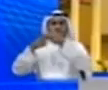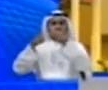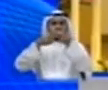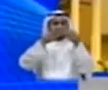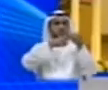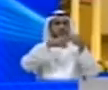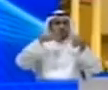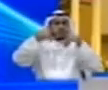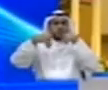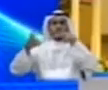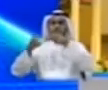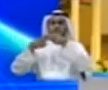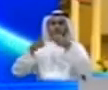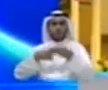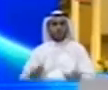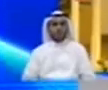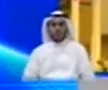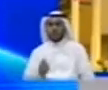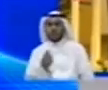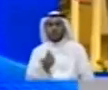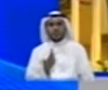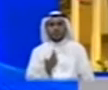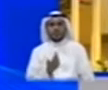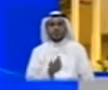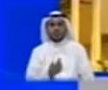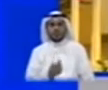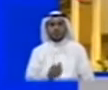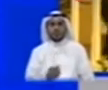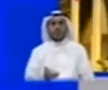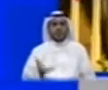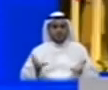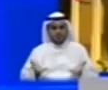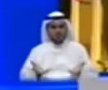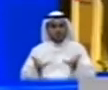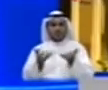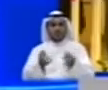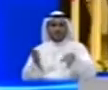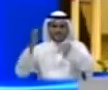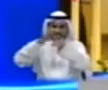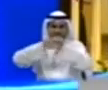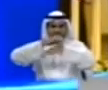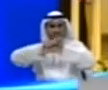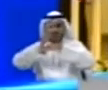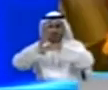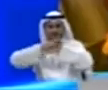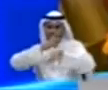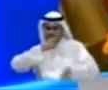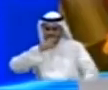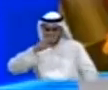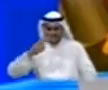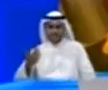ولذلك جمعيه الهلال الاحمر تبرحت ب 65 اليات ثقيله مثل تراكترات وكرينات. نعم.